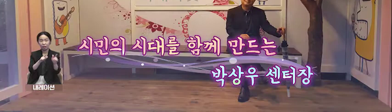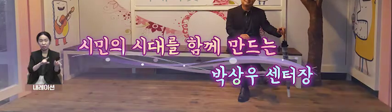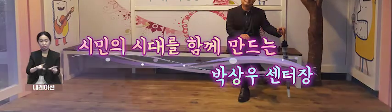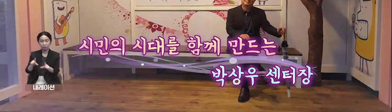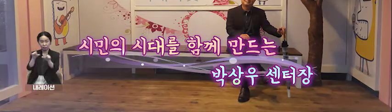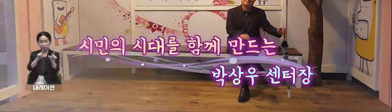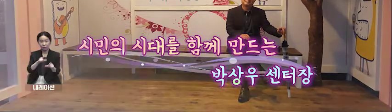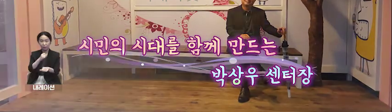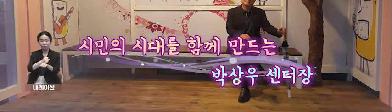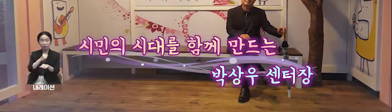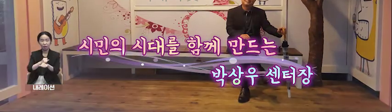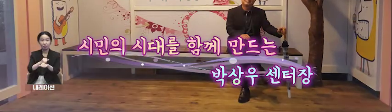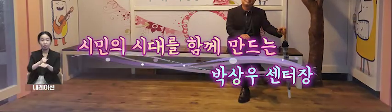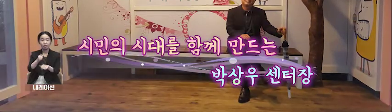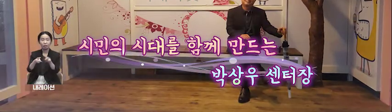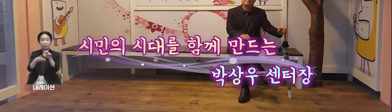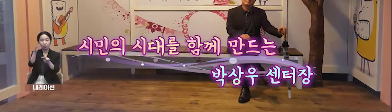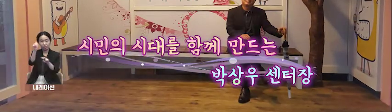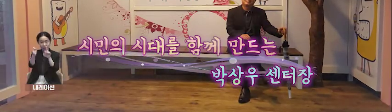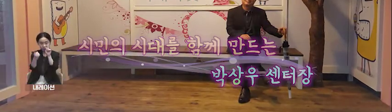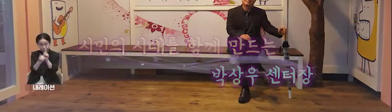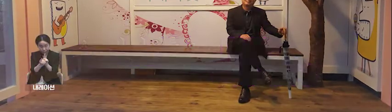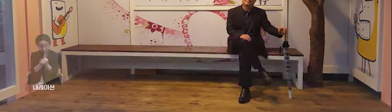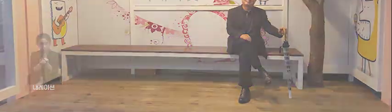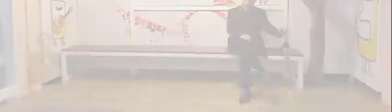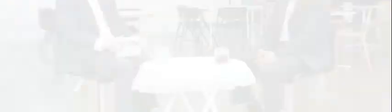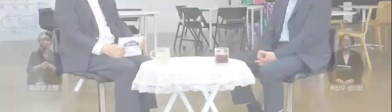센터장의 이야기를 들어봅니다.